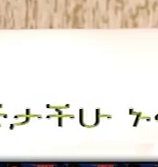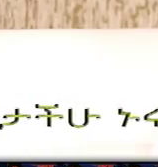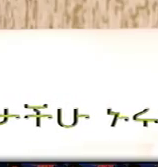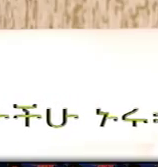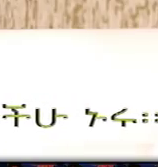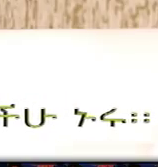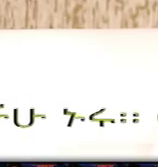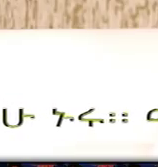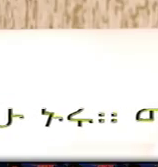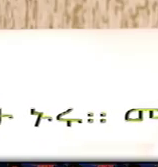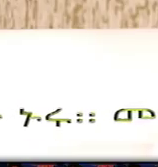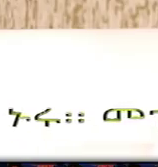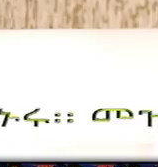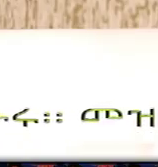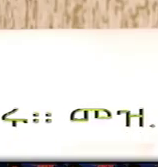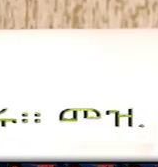አባሎ